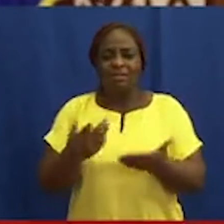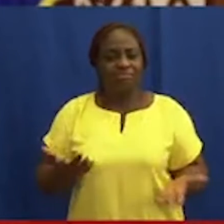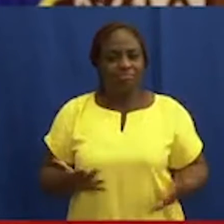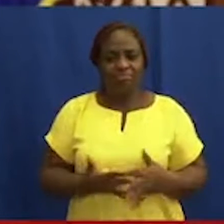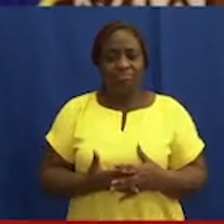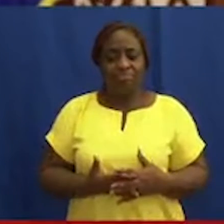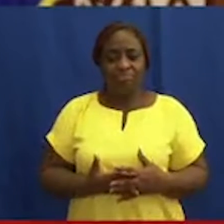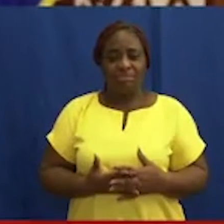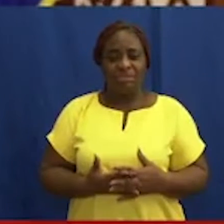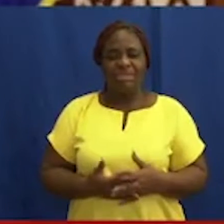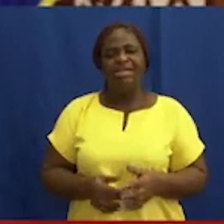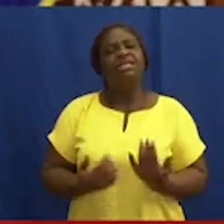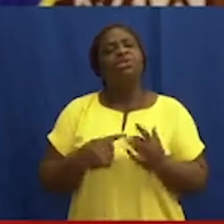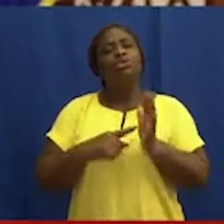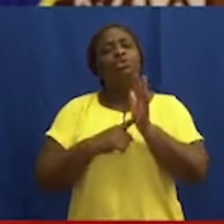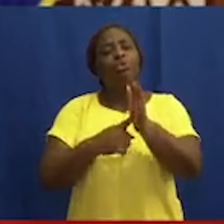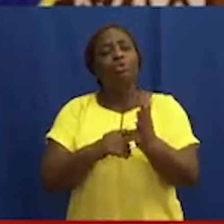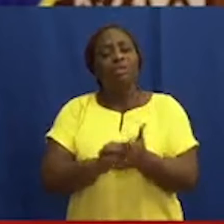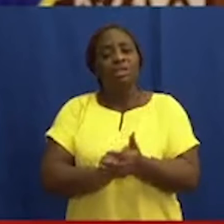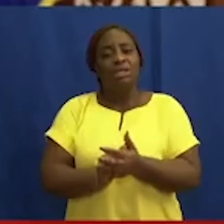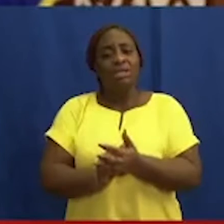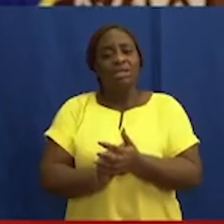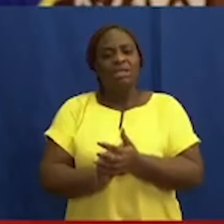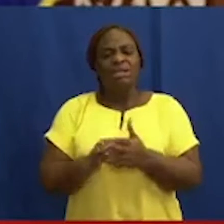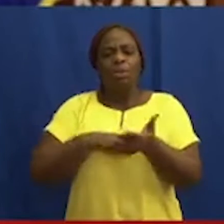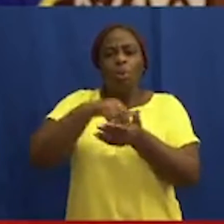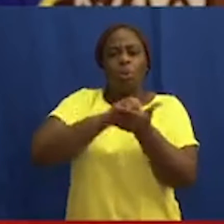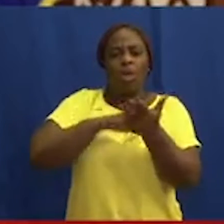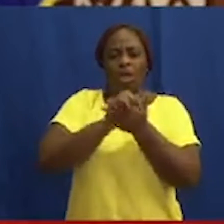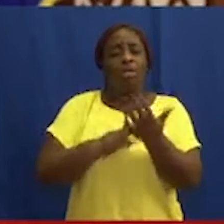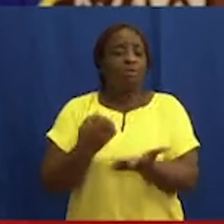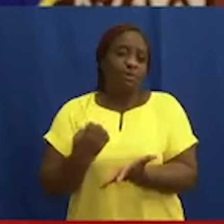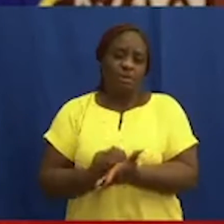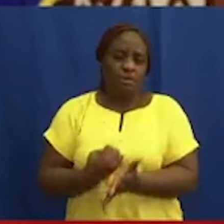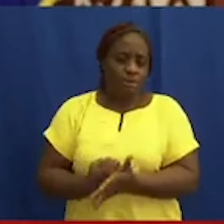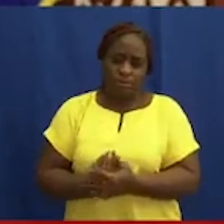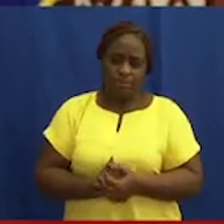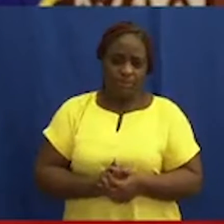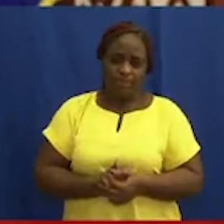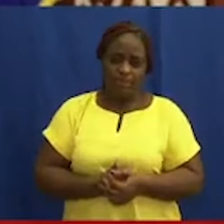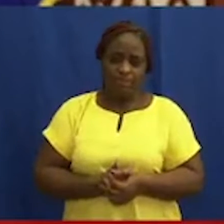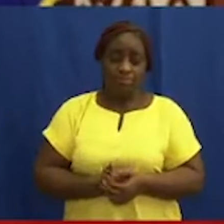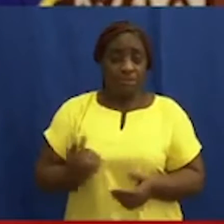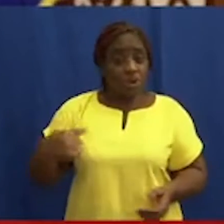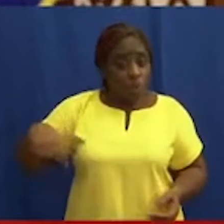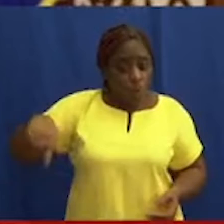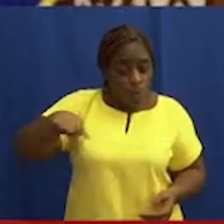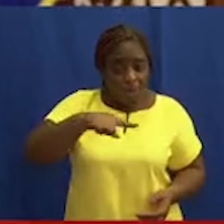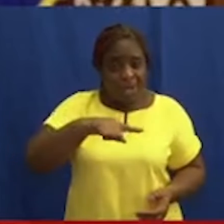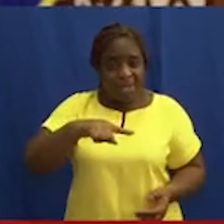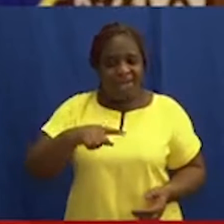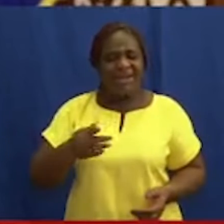biyan harajin mu kuma da yawan mu ba mu sarrafa ainihin abubuwa da zai iya kawo mana